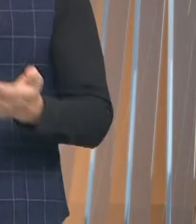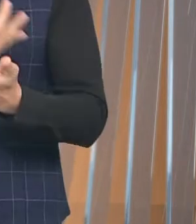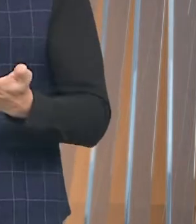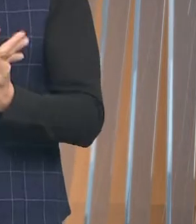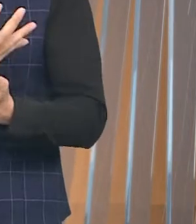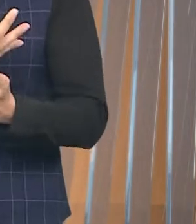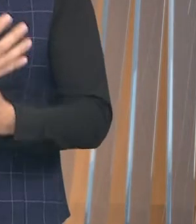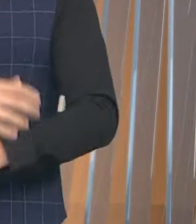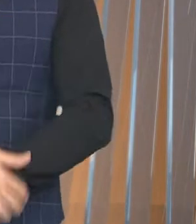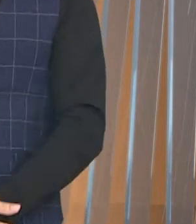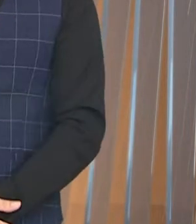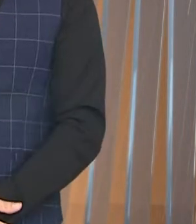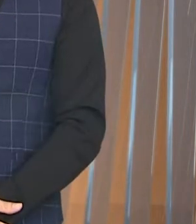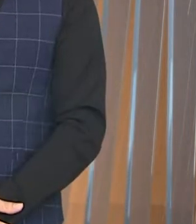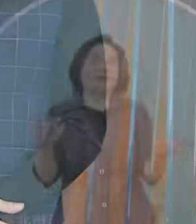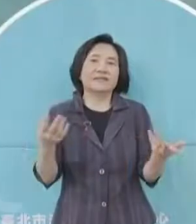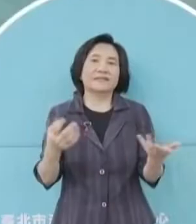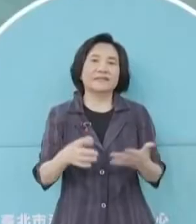求。